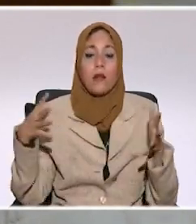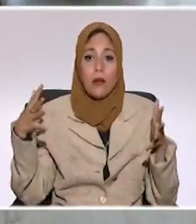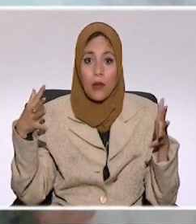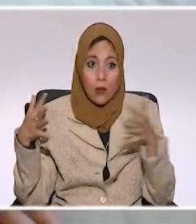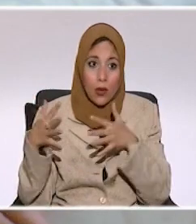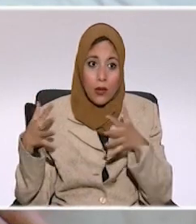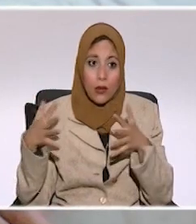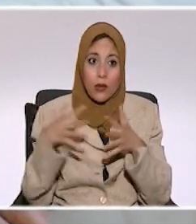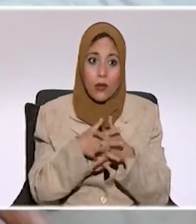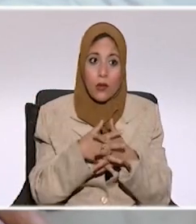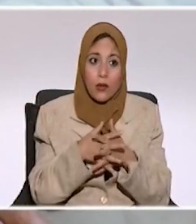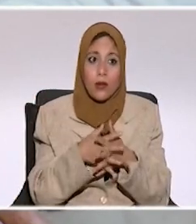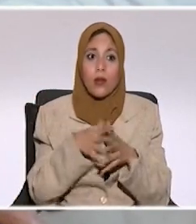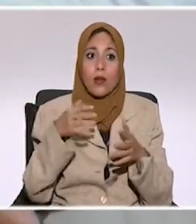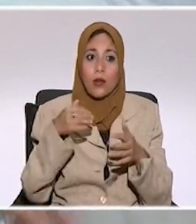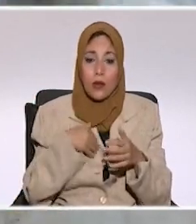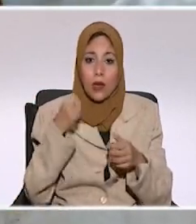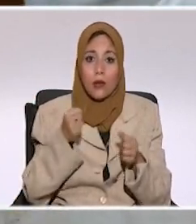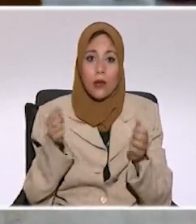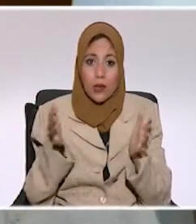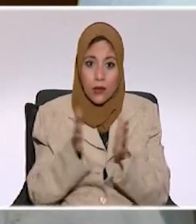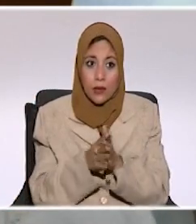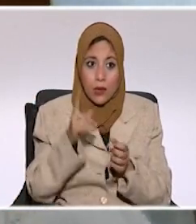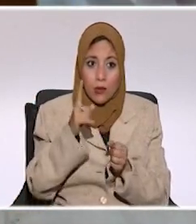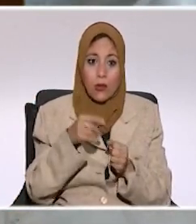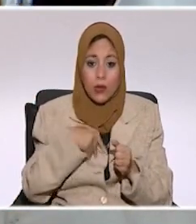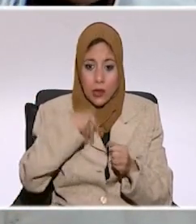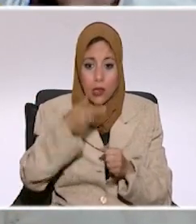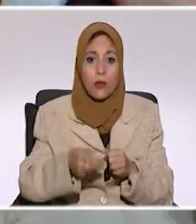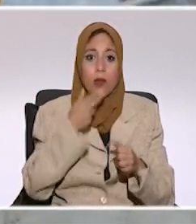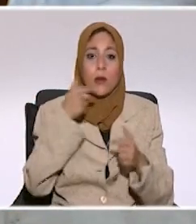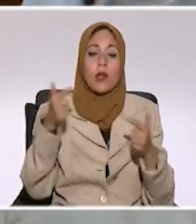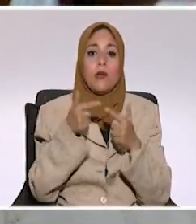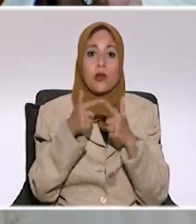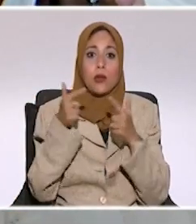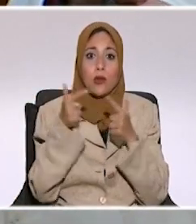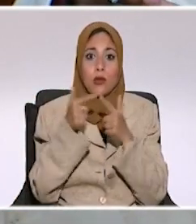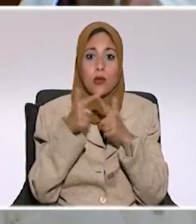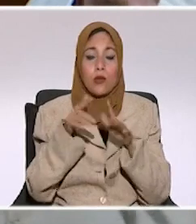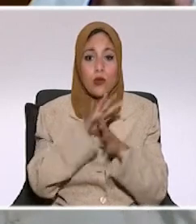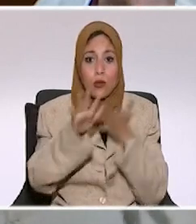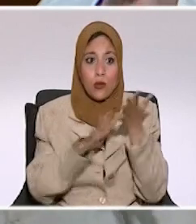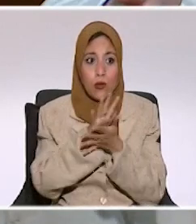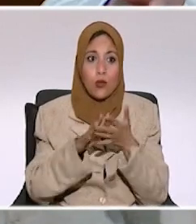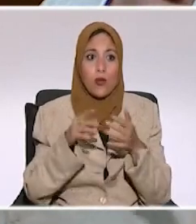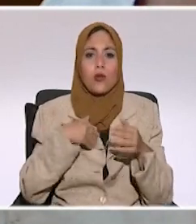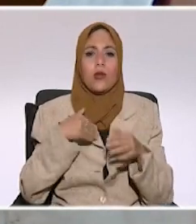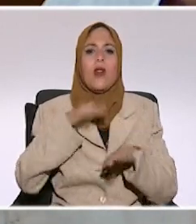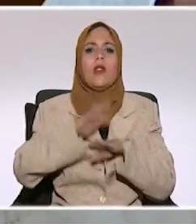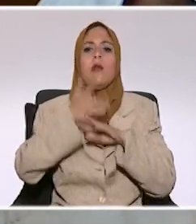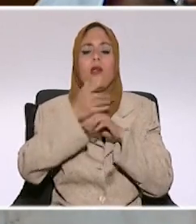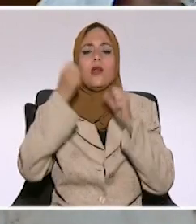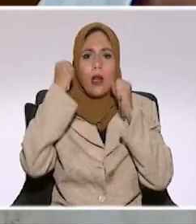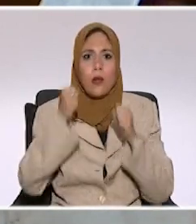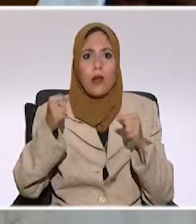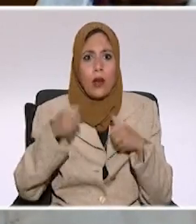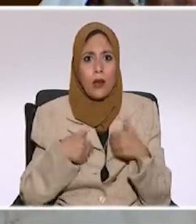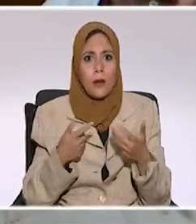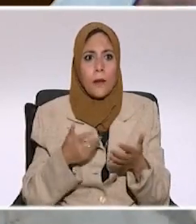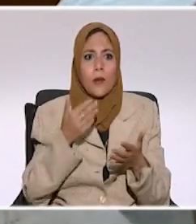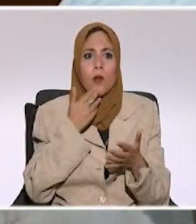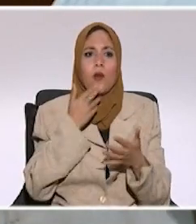انا عملت حادثه بالعربيه بتاعتي الاول، نزلت من العربيه اتخانقت مع الراجل، وكنت قليل الادب جدا يعني، هو